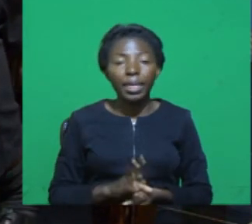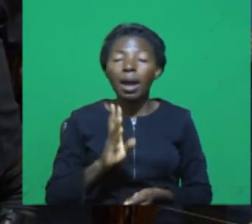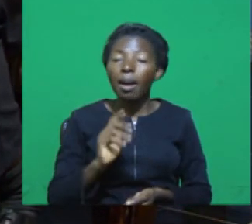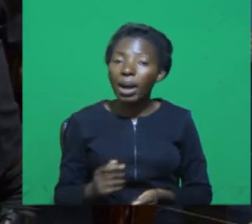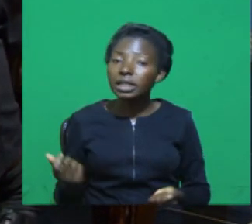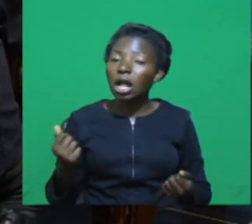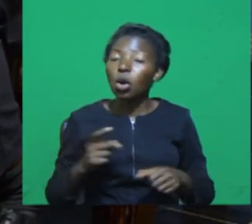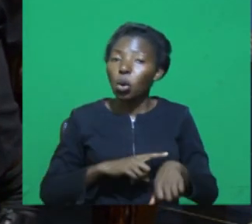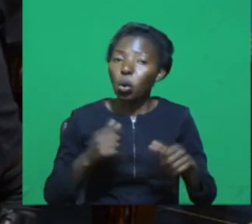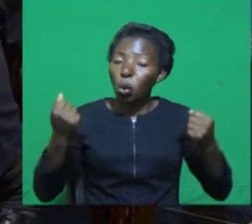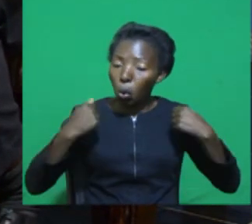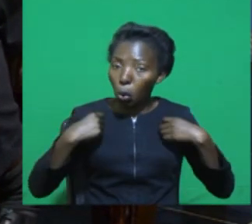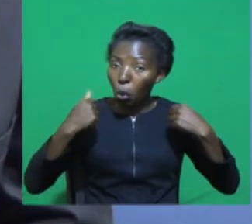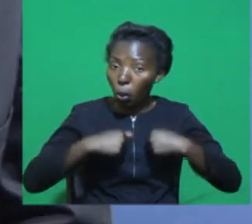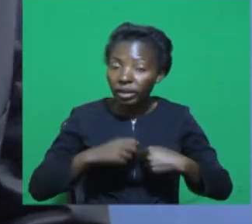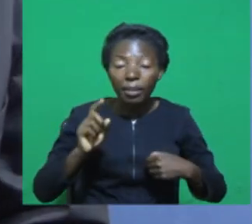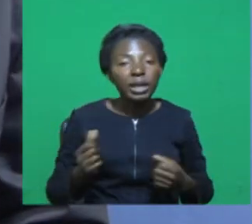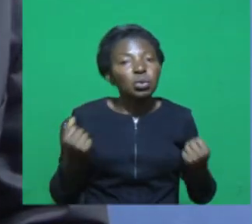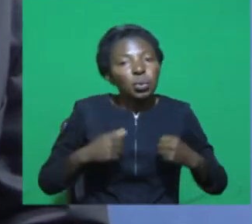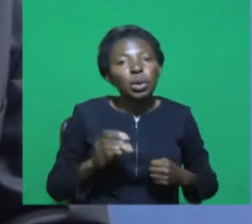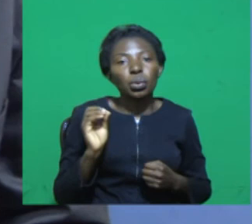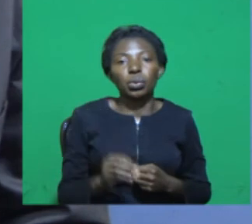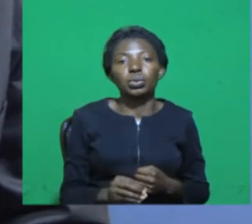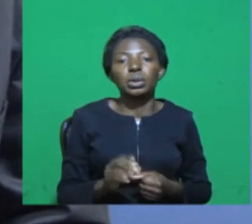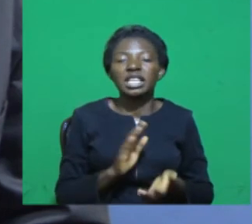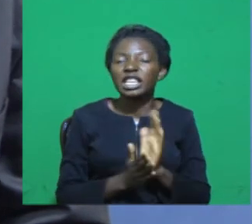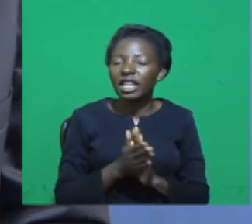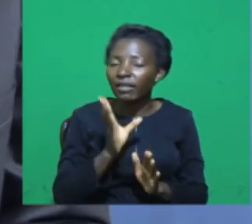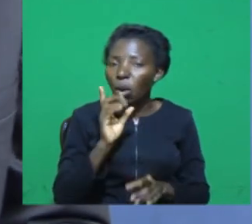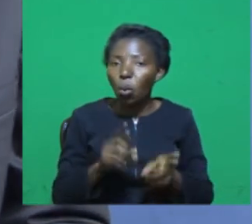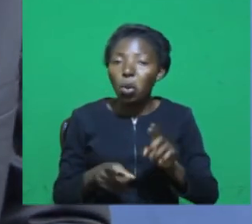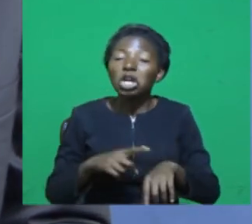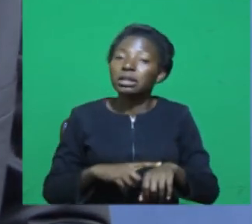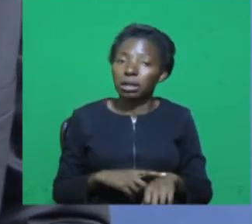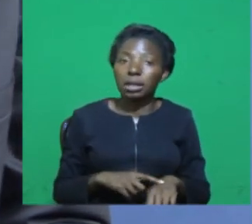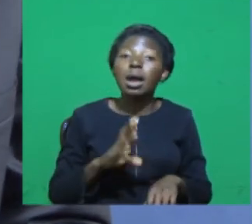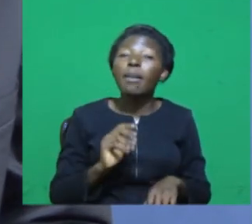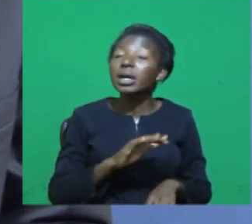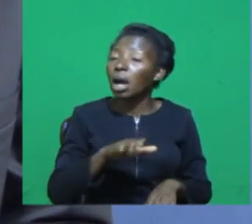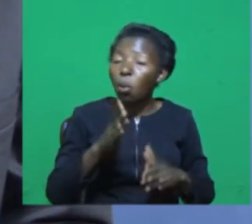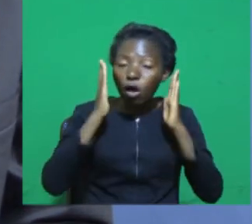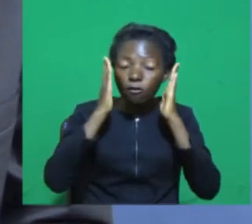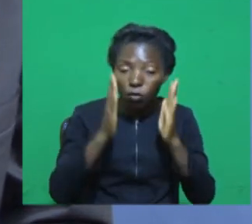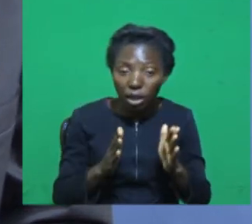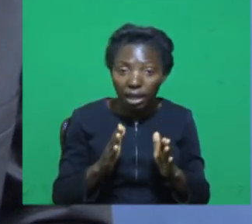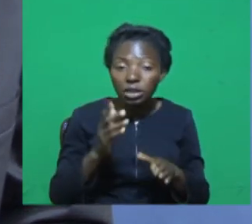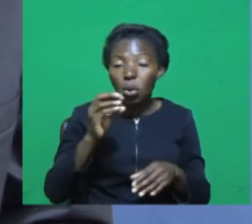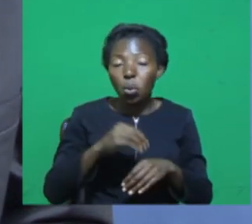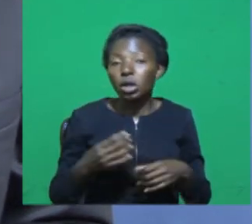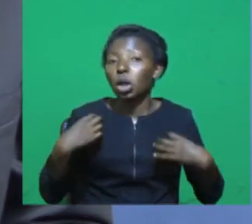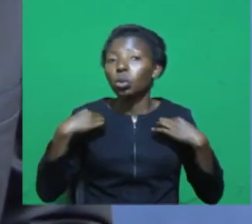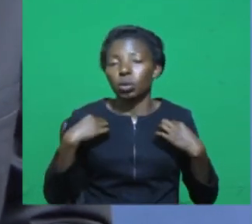But hembe hadzirambidziwi kupfeka. Havasi kunzi vanhu ngavafambe vakashama. Asi zviri kunzi focus yedu